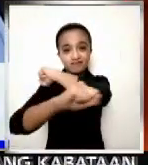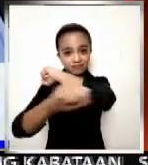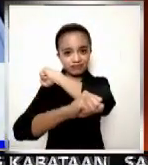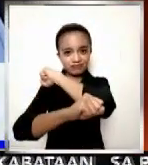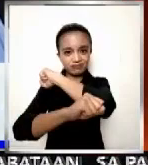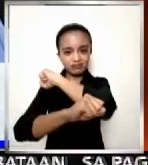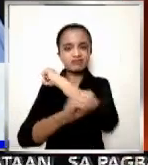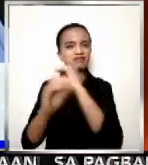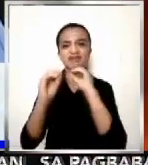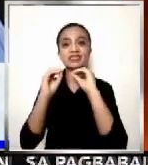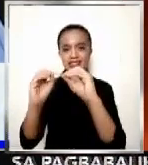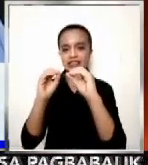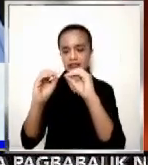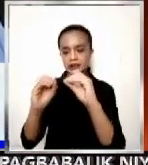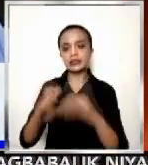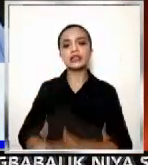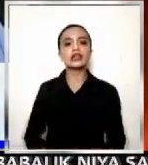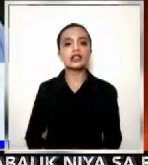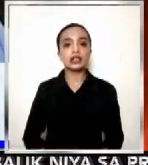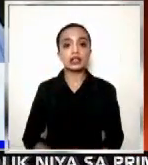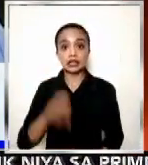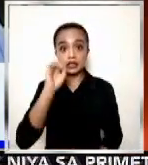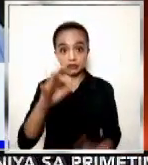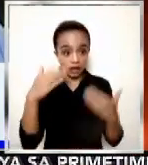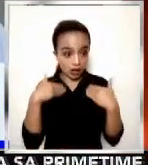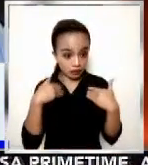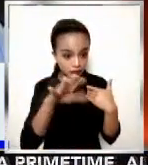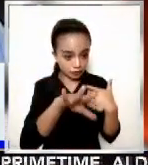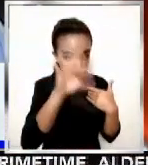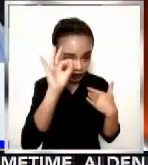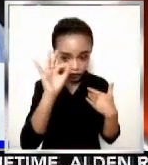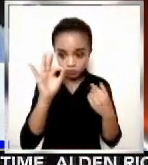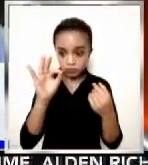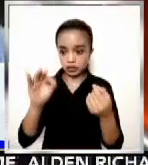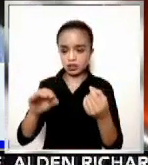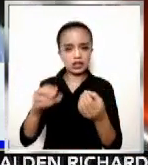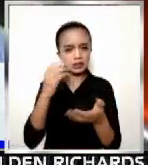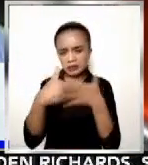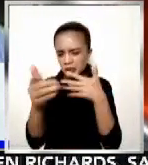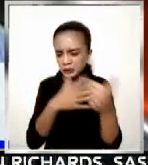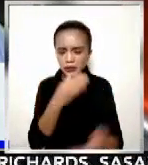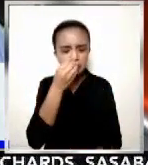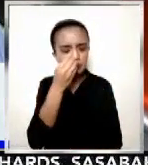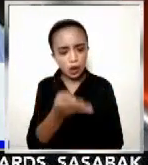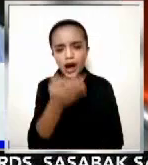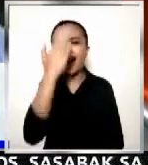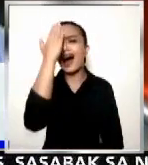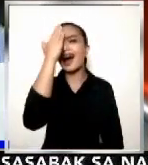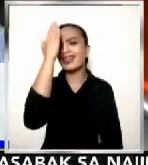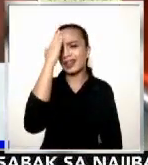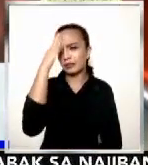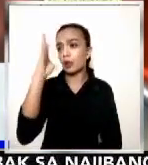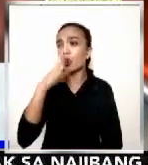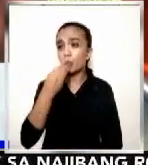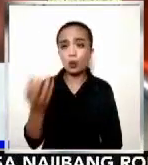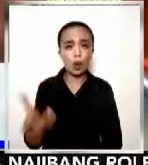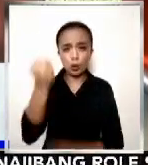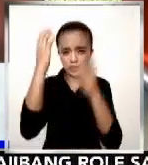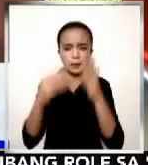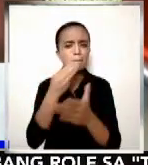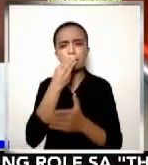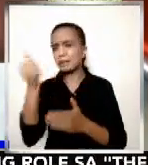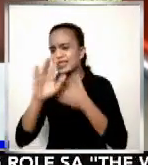may napulot kayo, maski ano, konti lang, alam nyo kung sino mang-ari, ibalik nyo. Mas